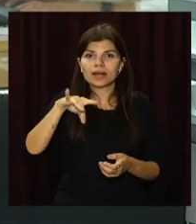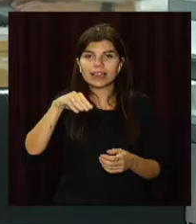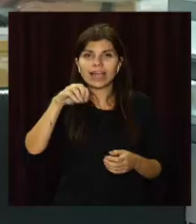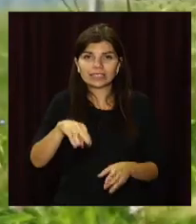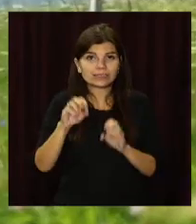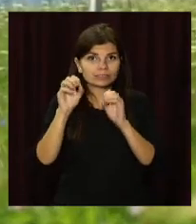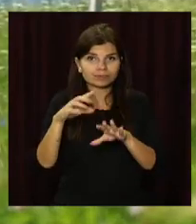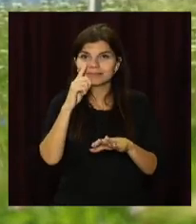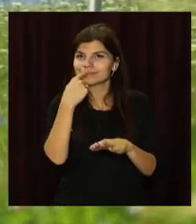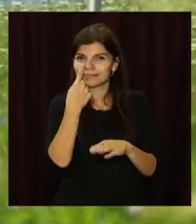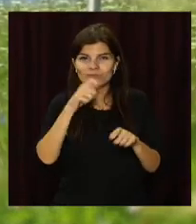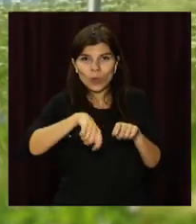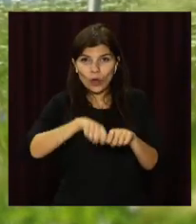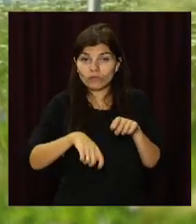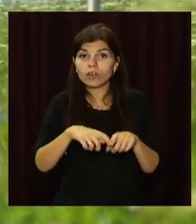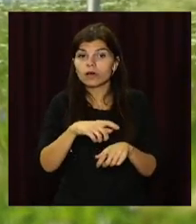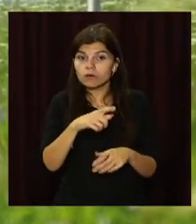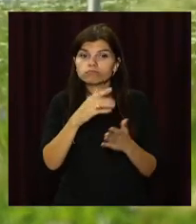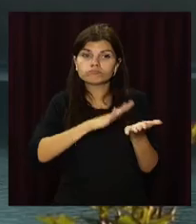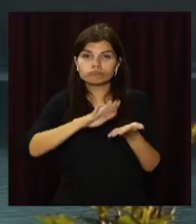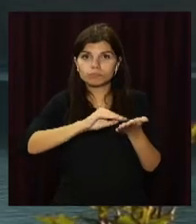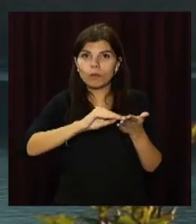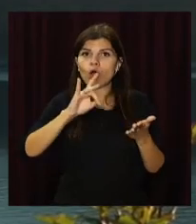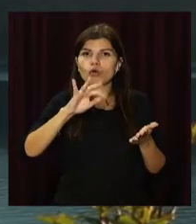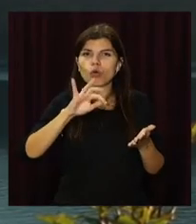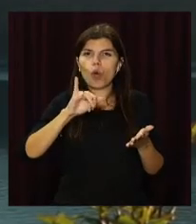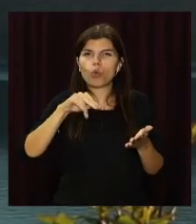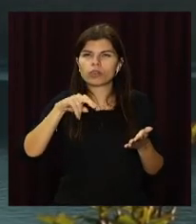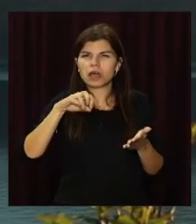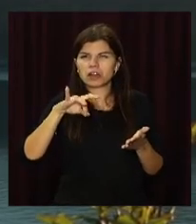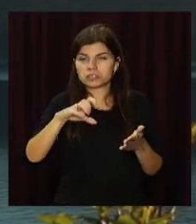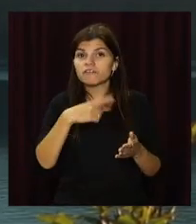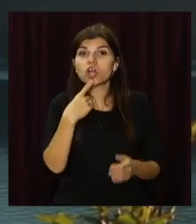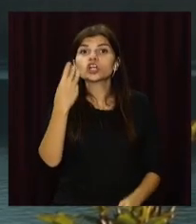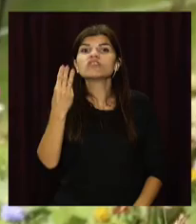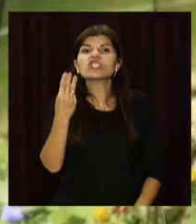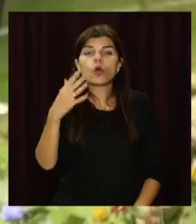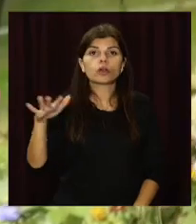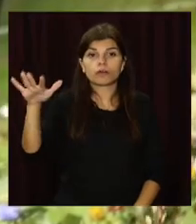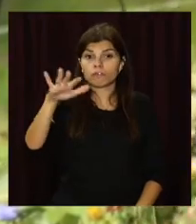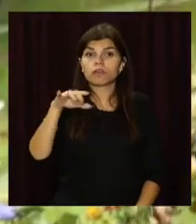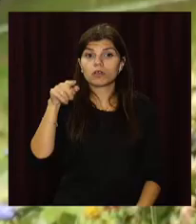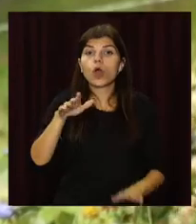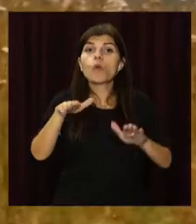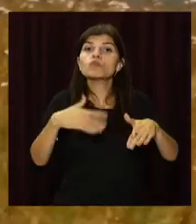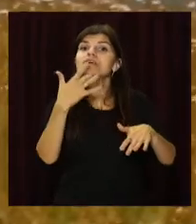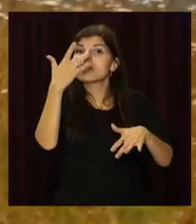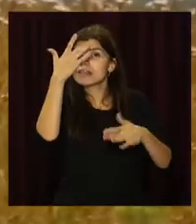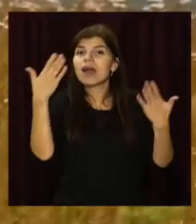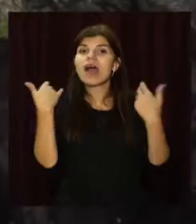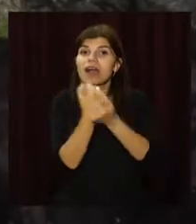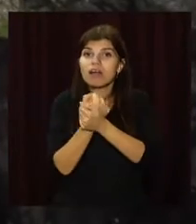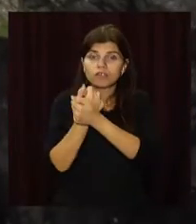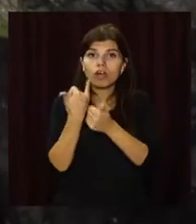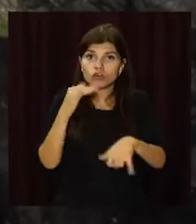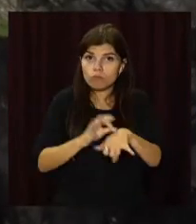такі нововведення повідомляє видання Reuters. За словами міністра охорони здоров'я Швейцарії Алена Берсета, після літніх канікул різко